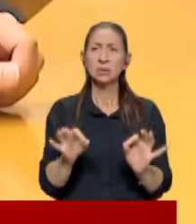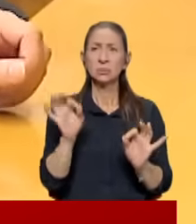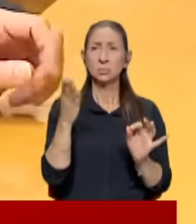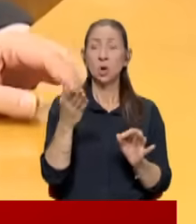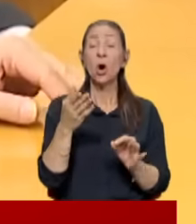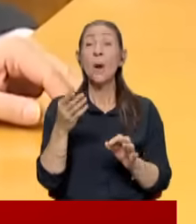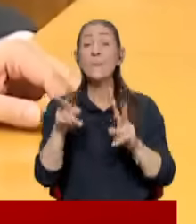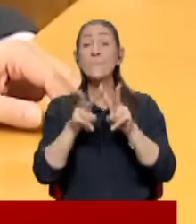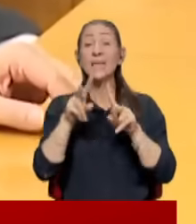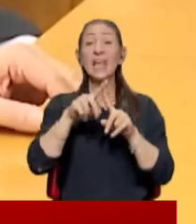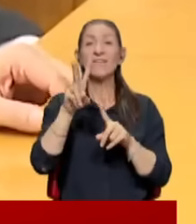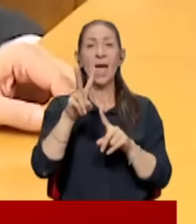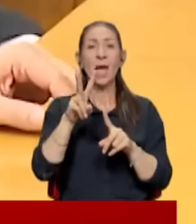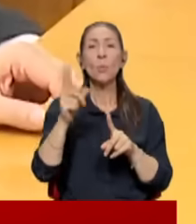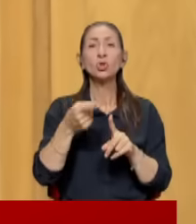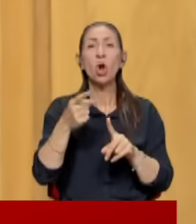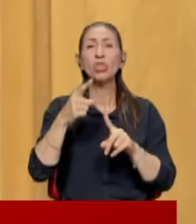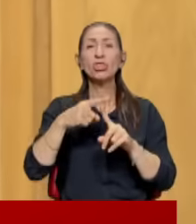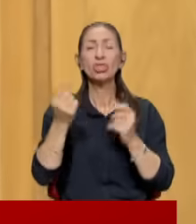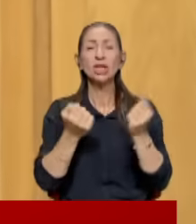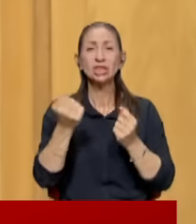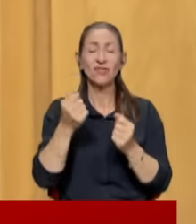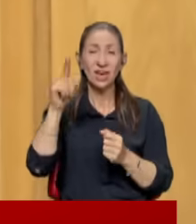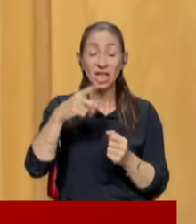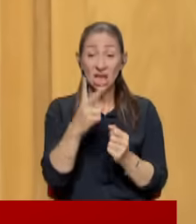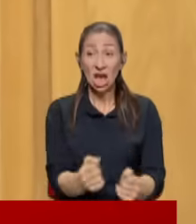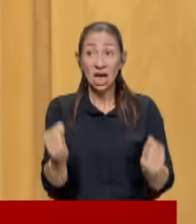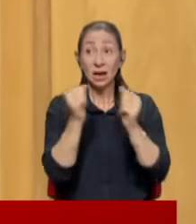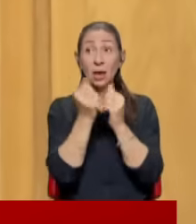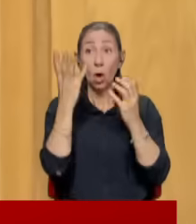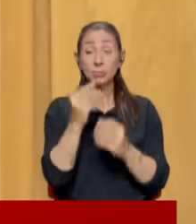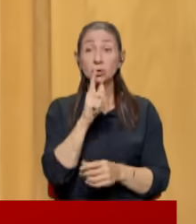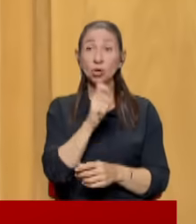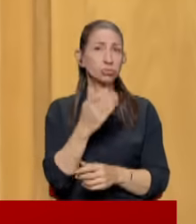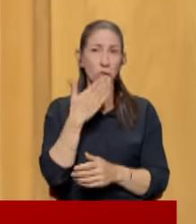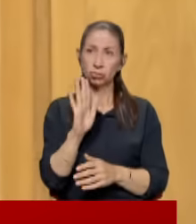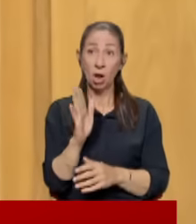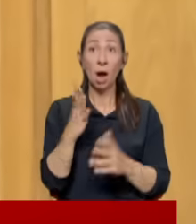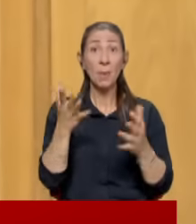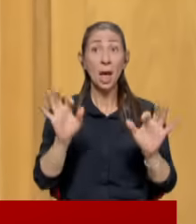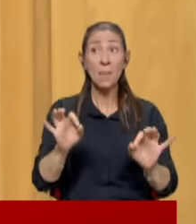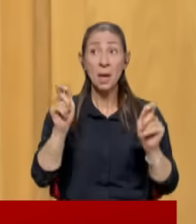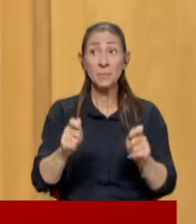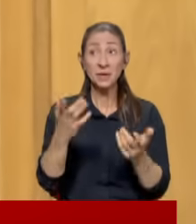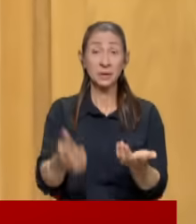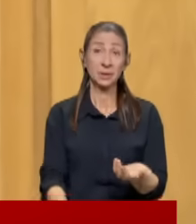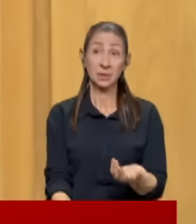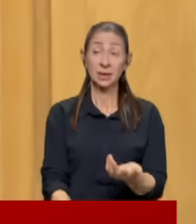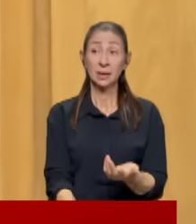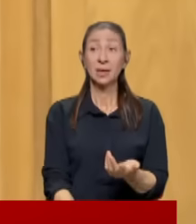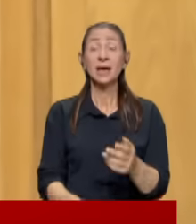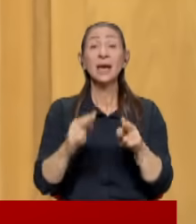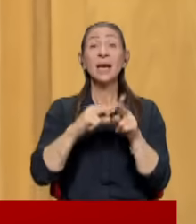bulunuyor. Motorlu taşıt vergisinin iki kata çıkarılması vaatlerde yoktu. Ama hemen hayata geçirildi.